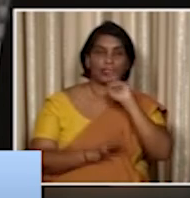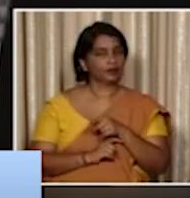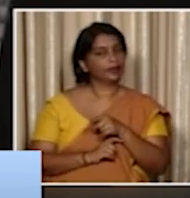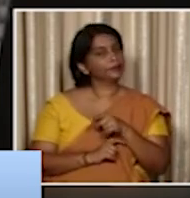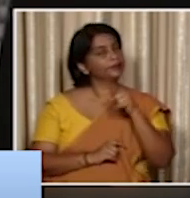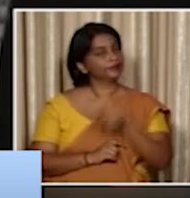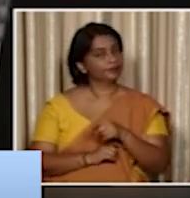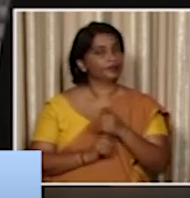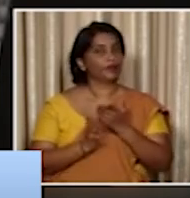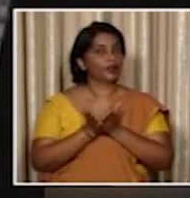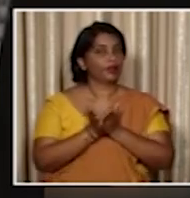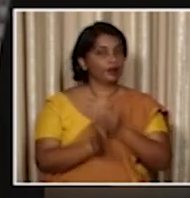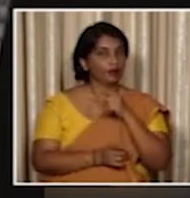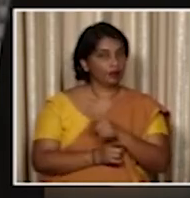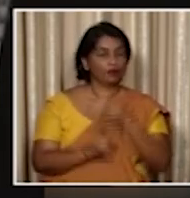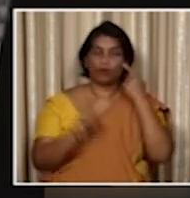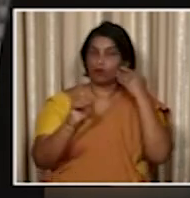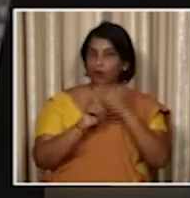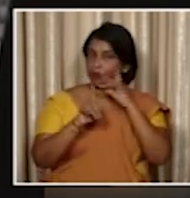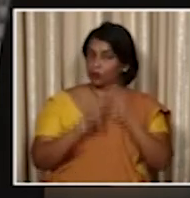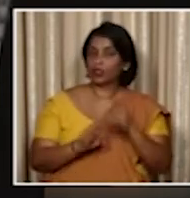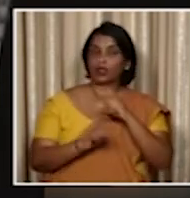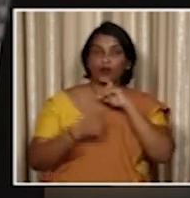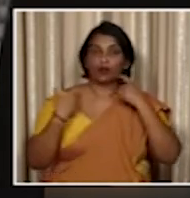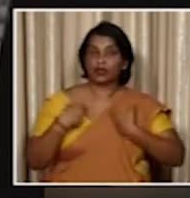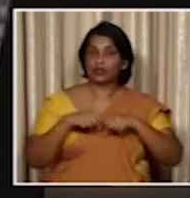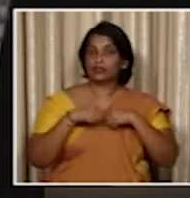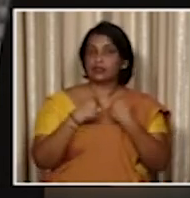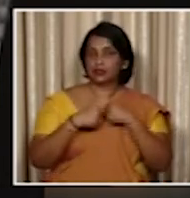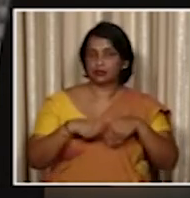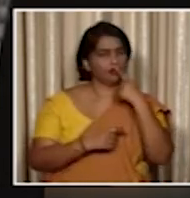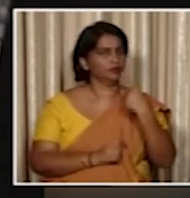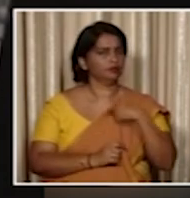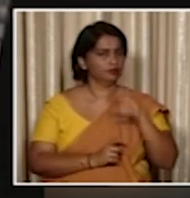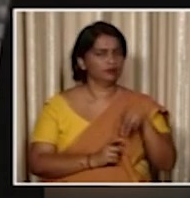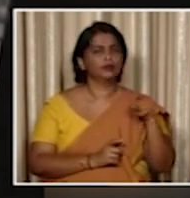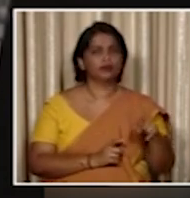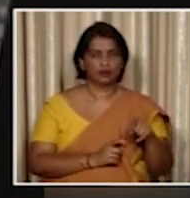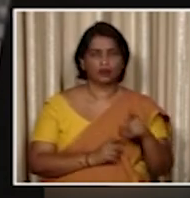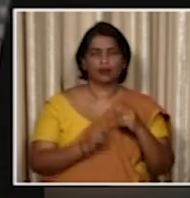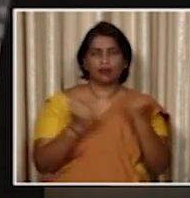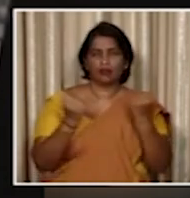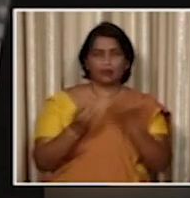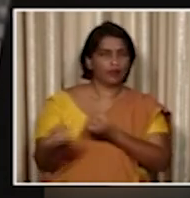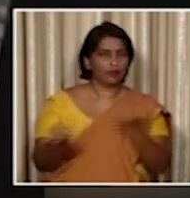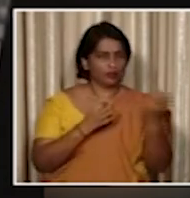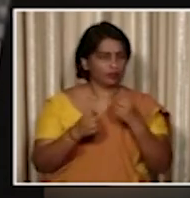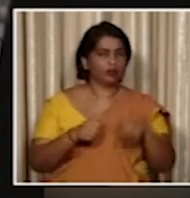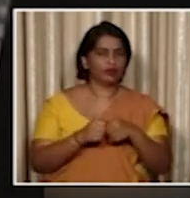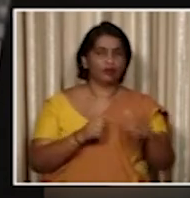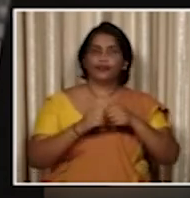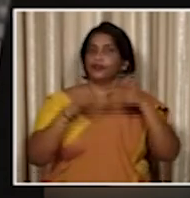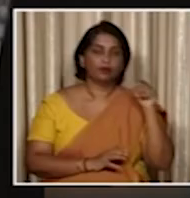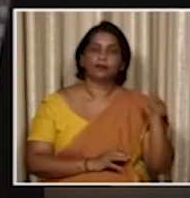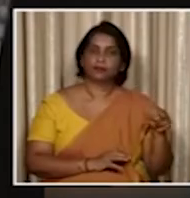$10.12 million මුදලක් එක්ස්ප්‍රෙස් පර්ල් නෞකාවට අදාළව ඉන්න නීතිඥ සමාගම් අපිට මේ වෙනකොට දැනුම් දීලා තියෙනවා. සුන්බුන් ඉවත් කිරීමේ කාර්ය මේ වෙනකොට අවසන්